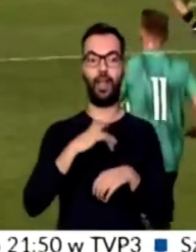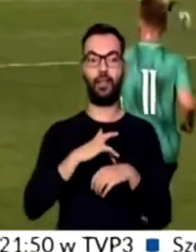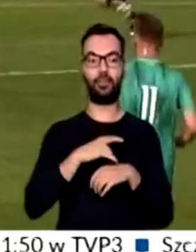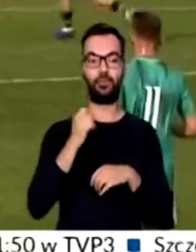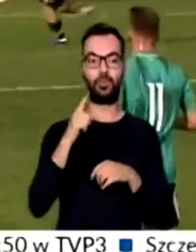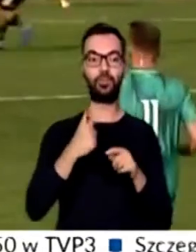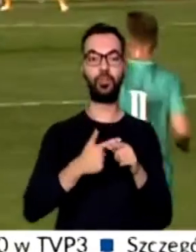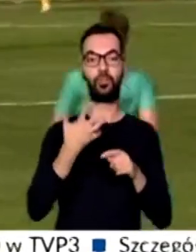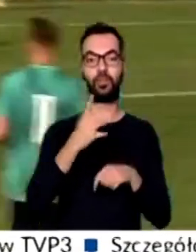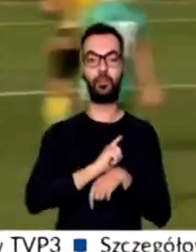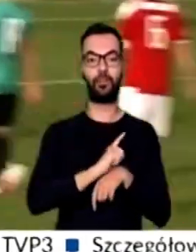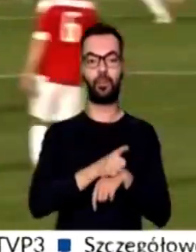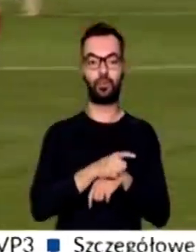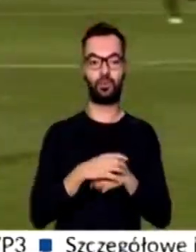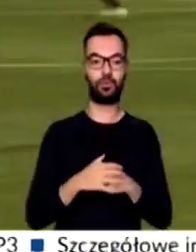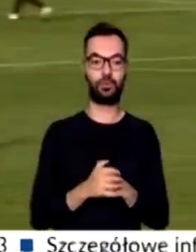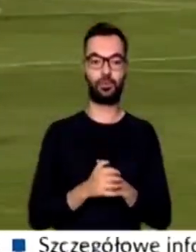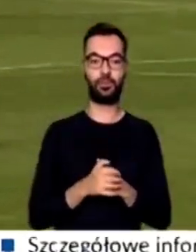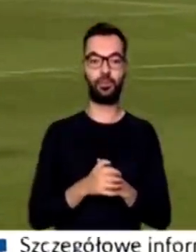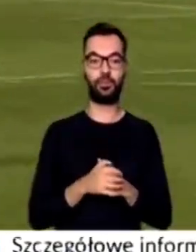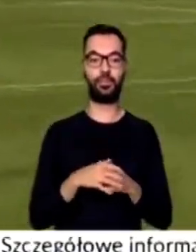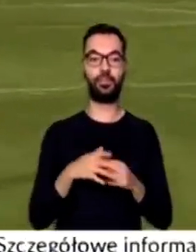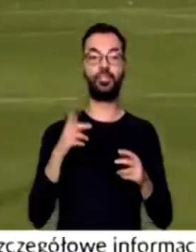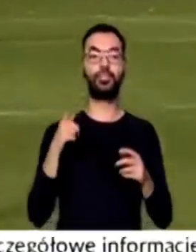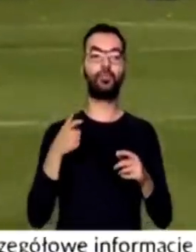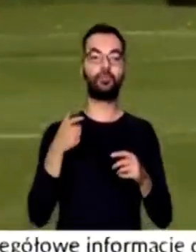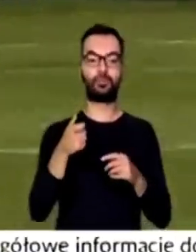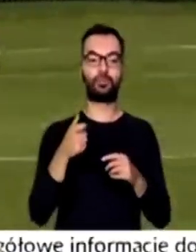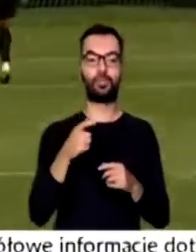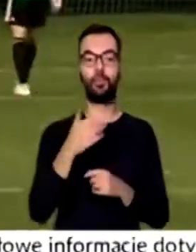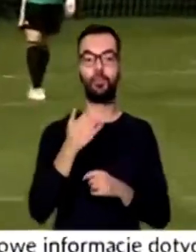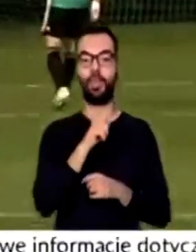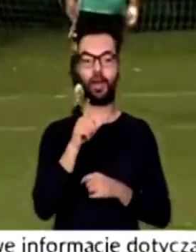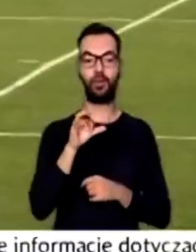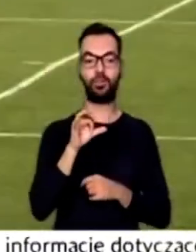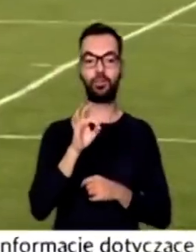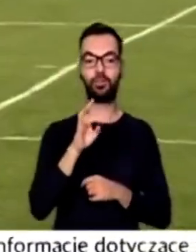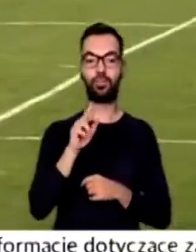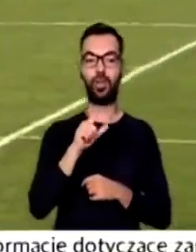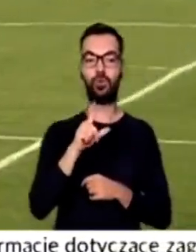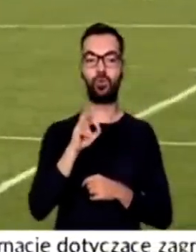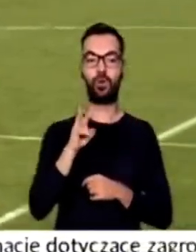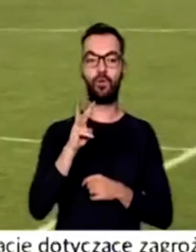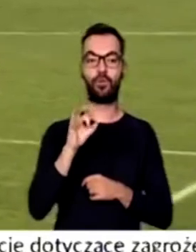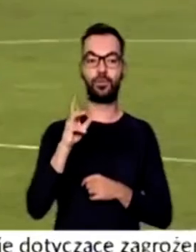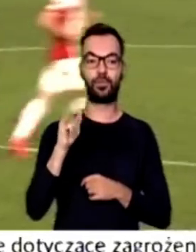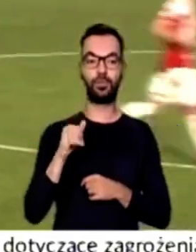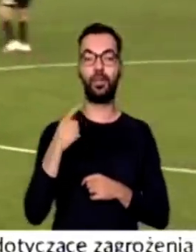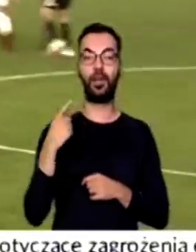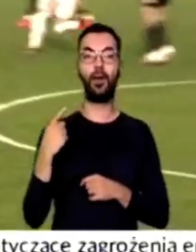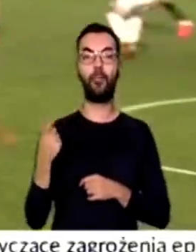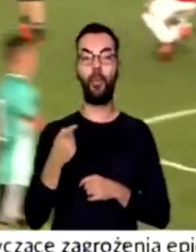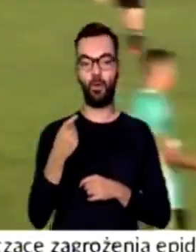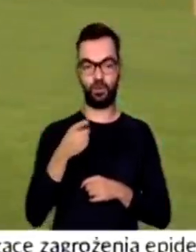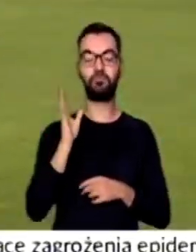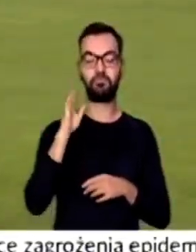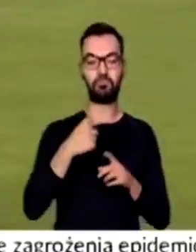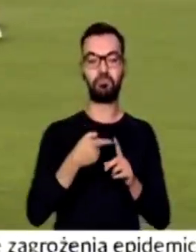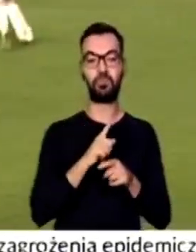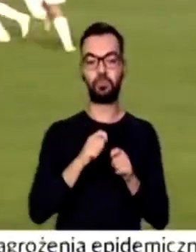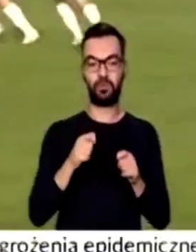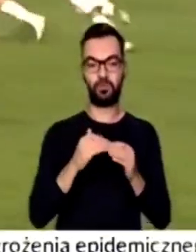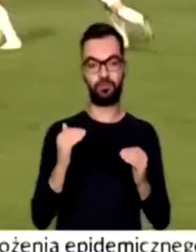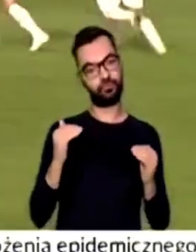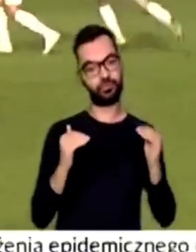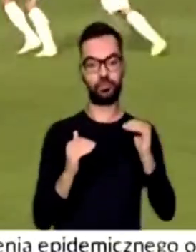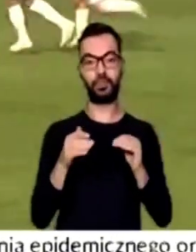w 25 minucie, kiedy to do siatki trafił Michał Strzałkowski. Pogoń poszła za ciosem i tuż przed przerwą podwyższyła